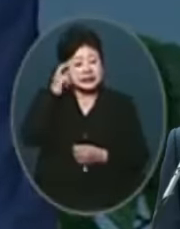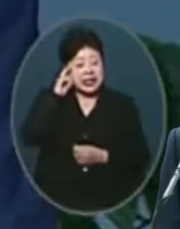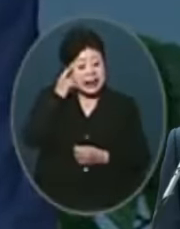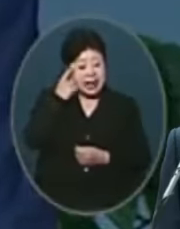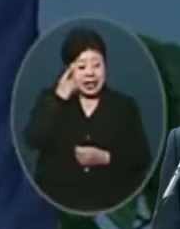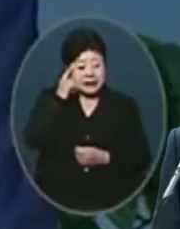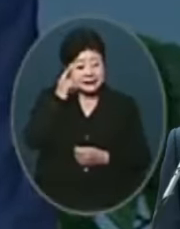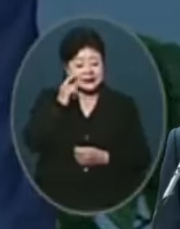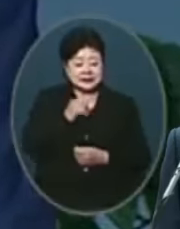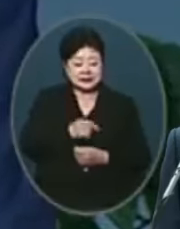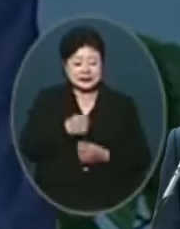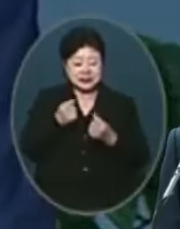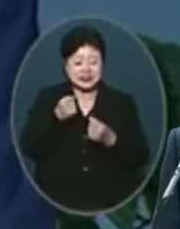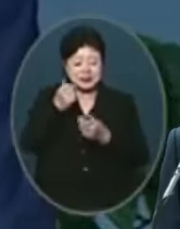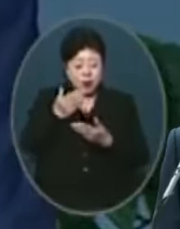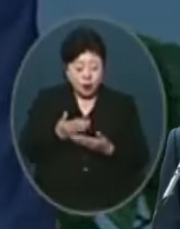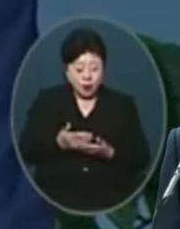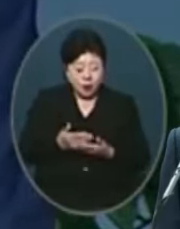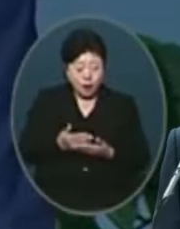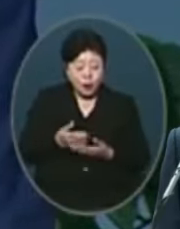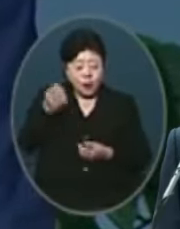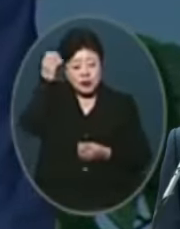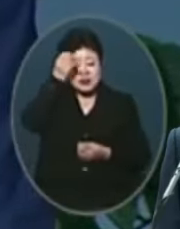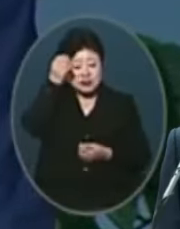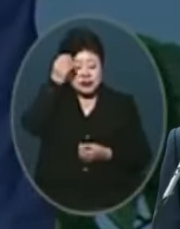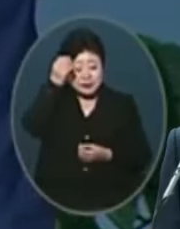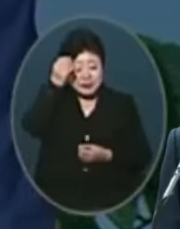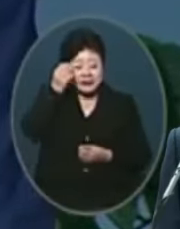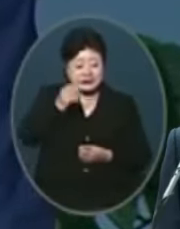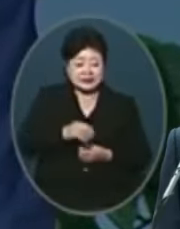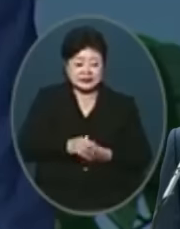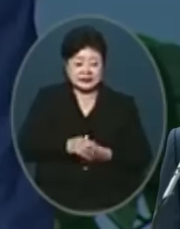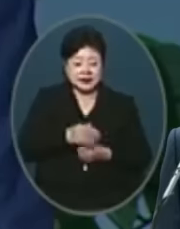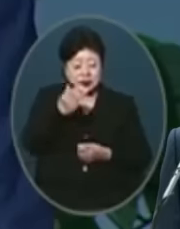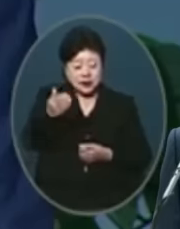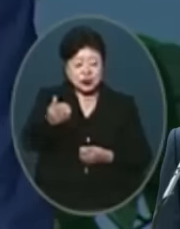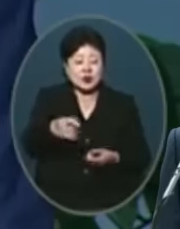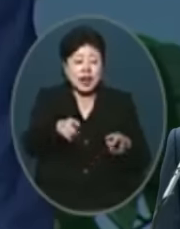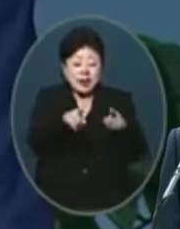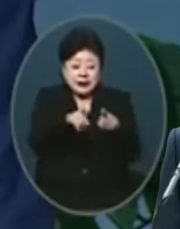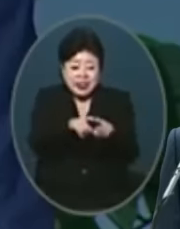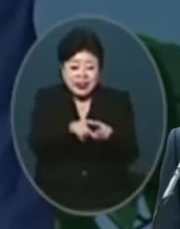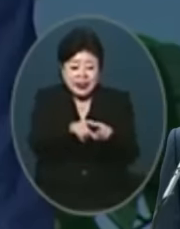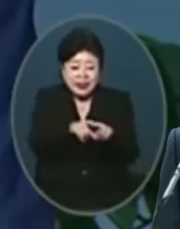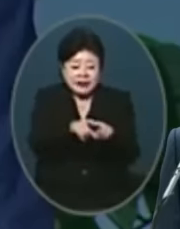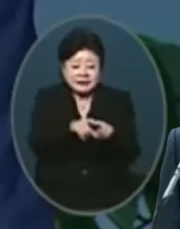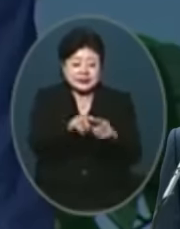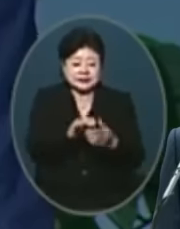생각의 힘을 보혜사 성령님이 여러분과 더불어서